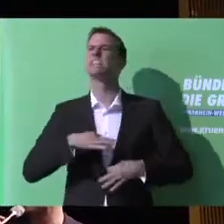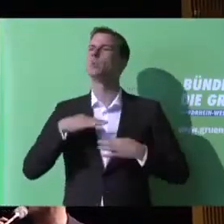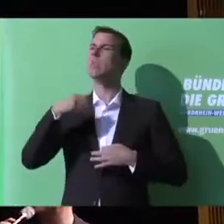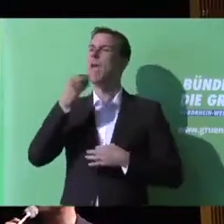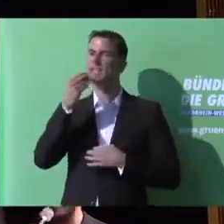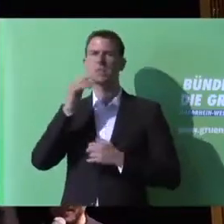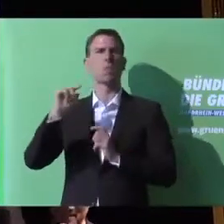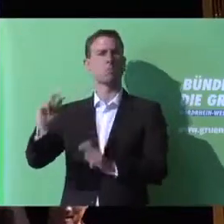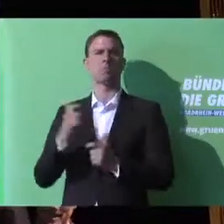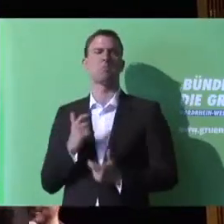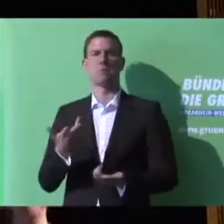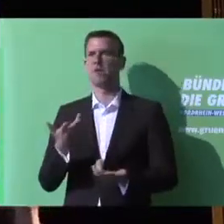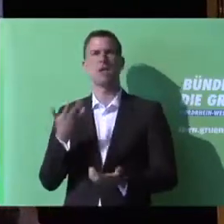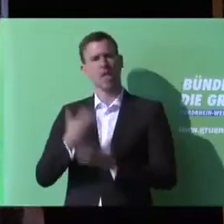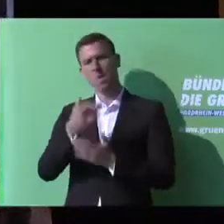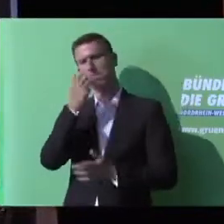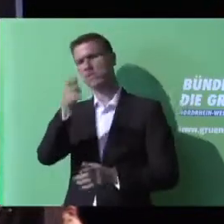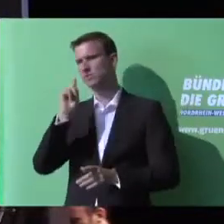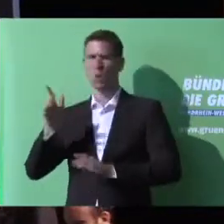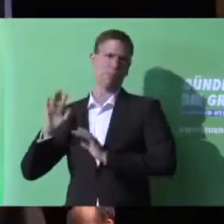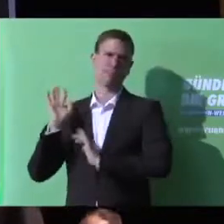ist dein Stein, den du beseitigen kannst.